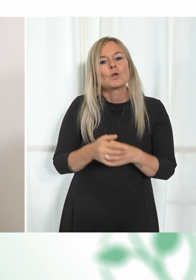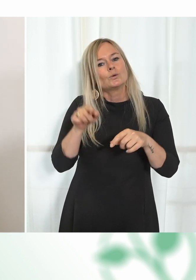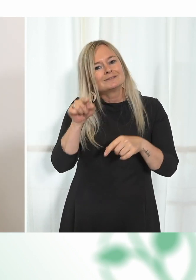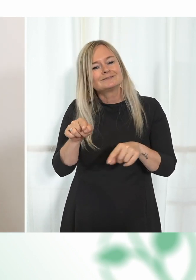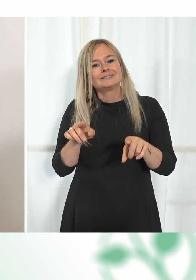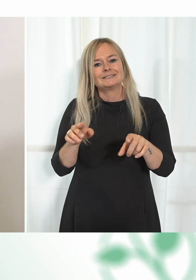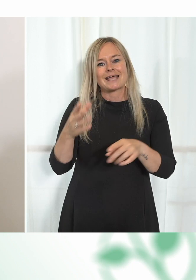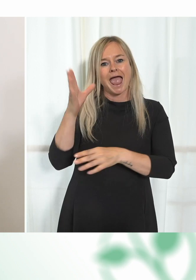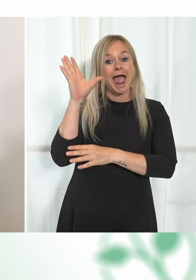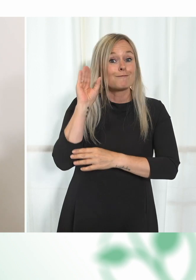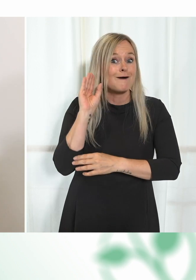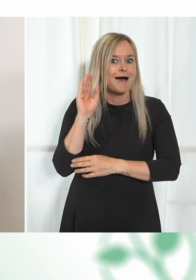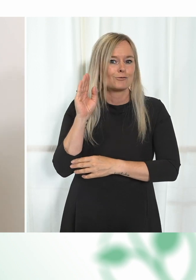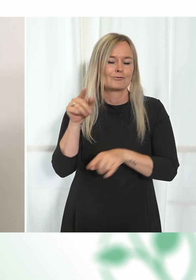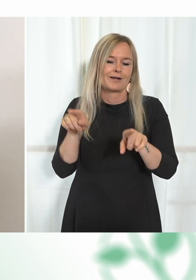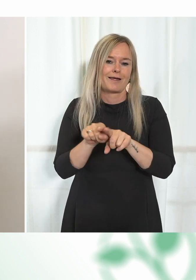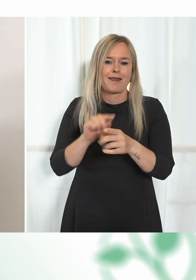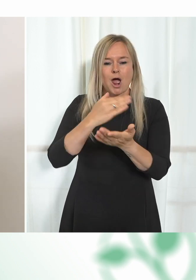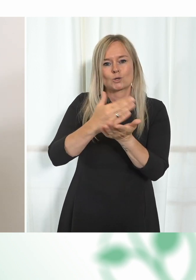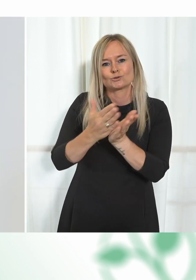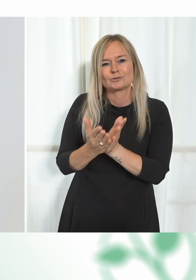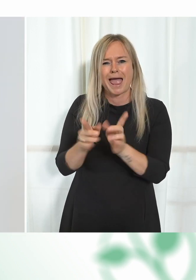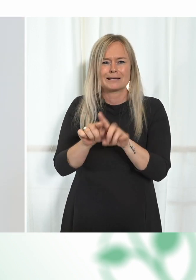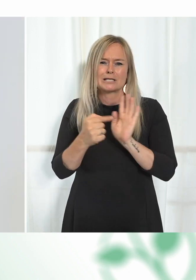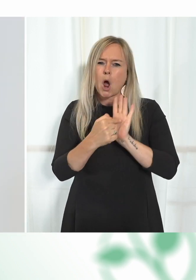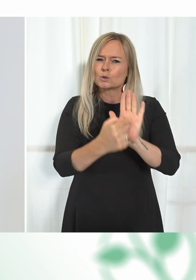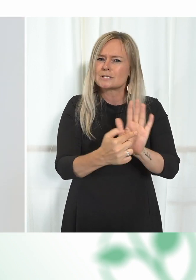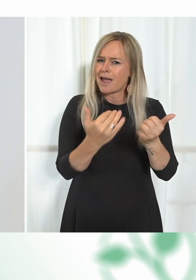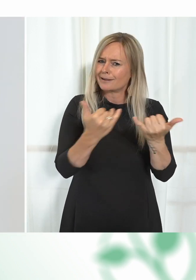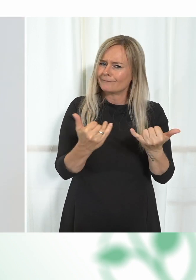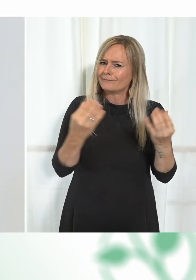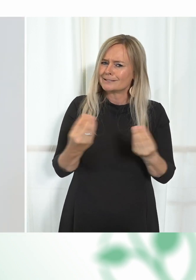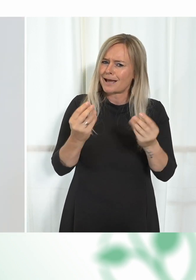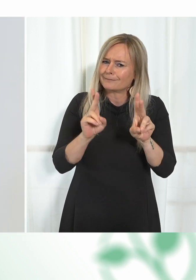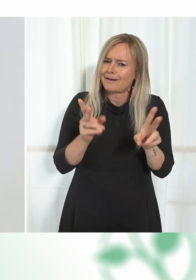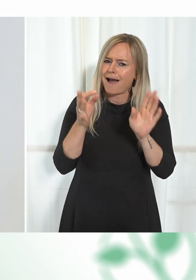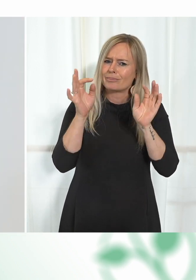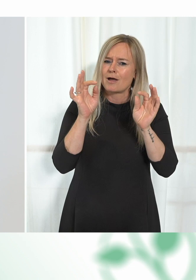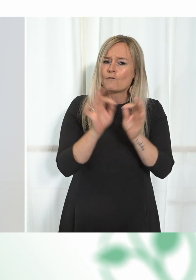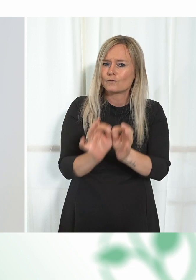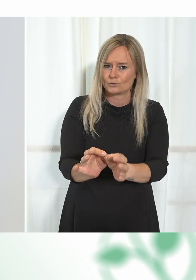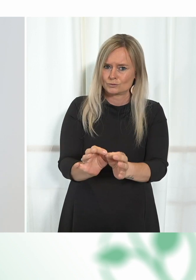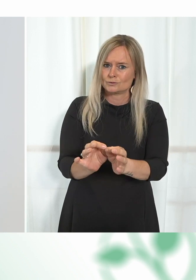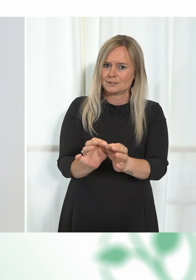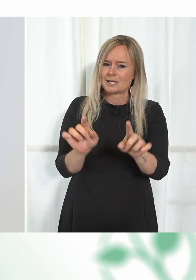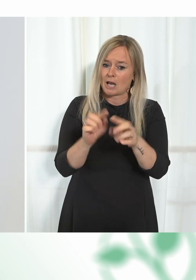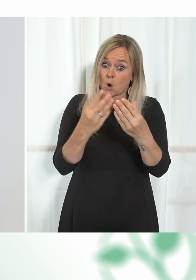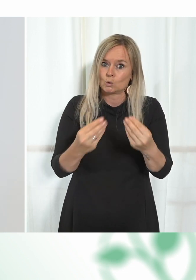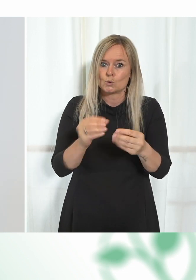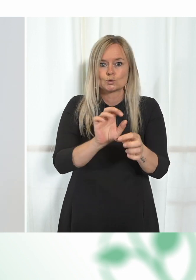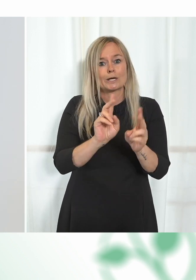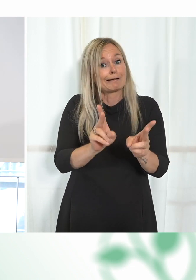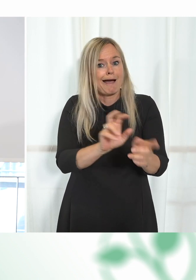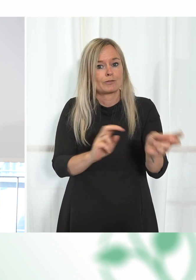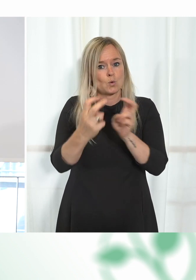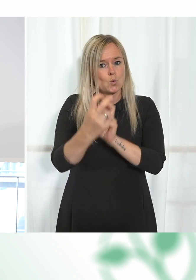man herzeigt, wie gewisse Dinge auch funktionieren, wie smarte Lösungen auch umgesetzt werden können, weil ohne das Hinschauen und